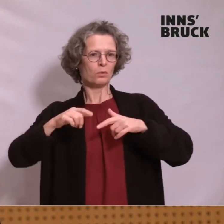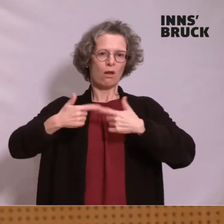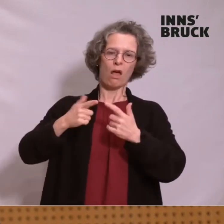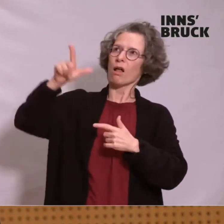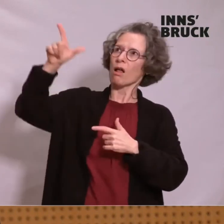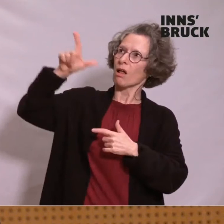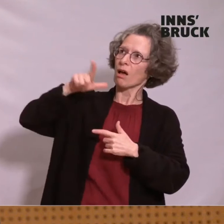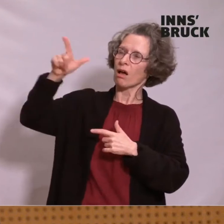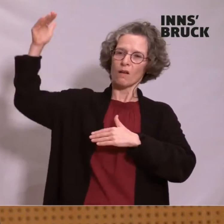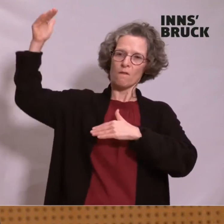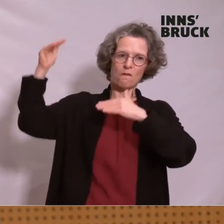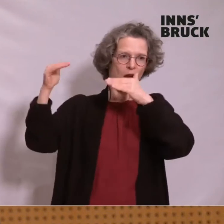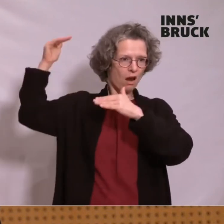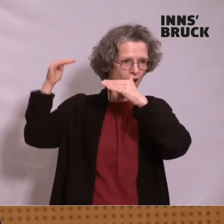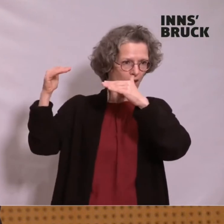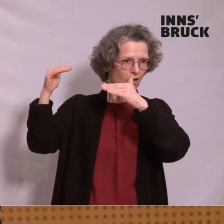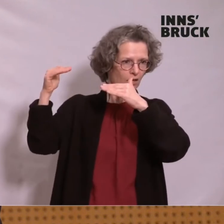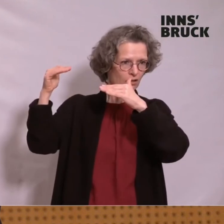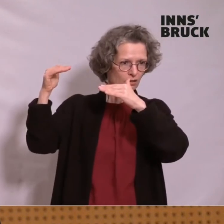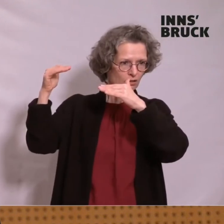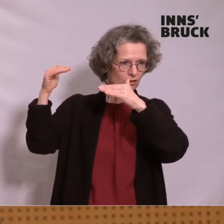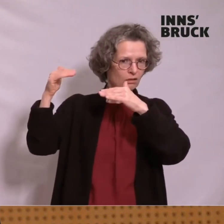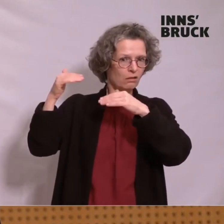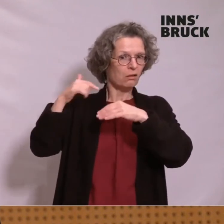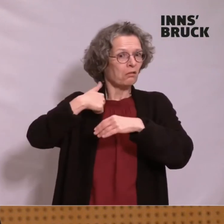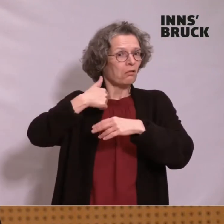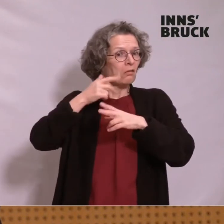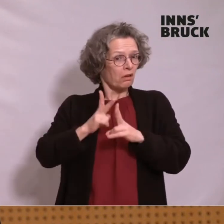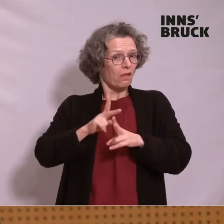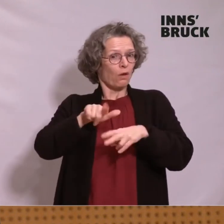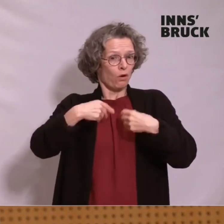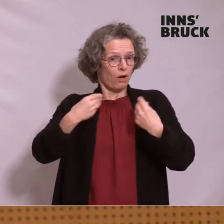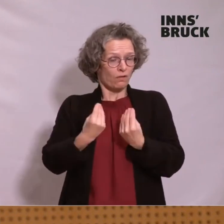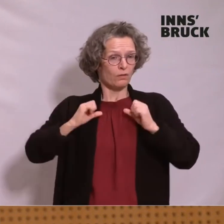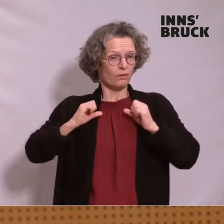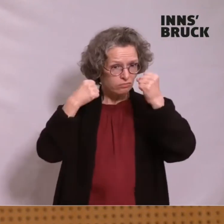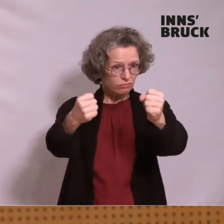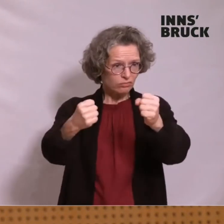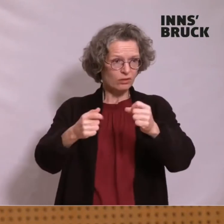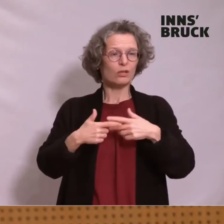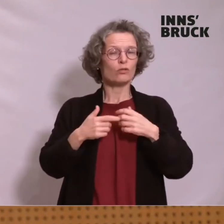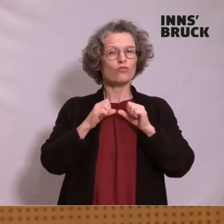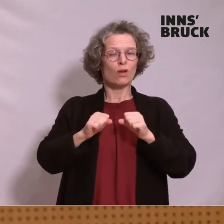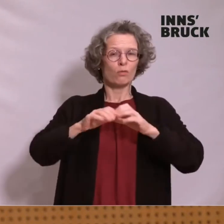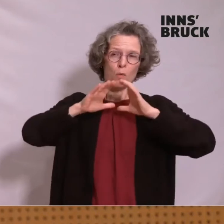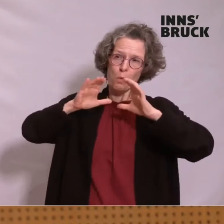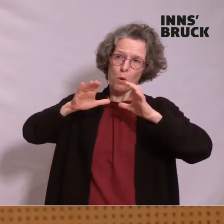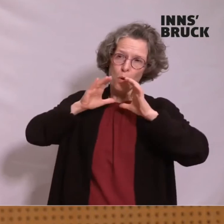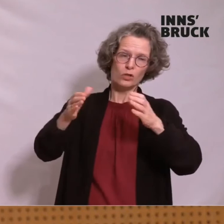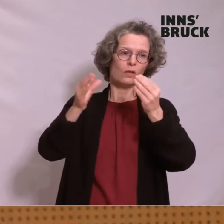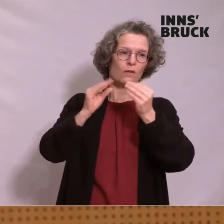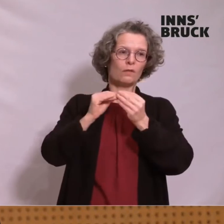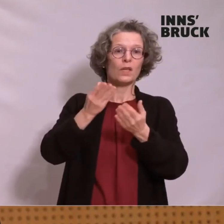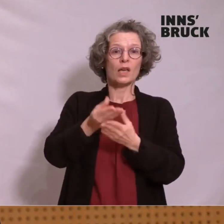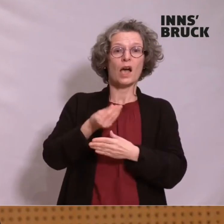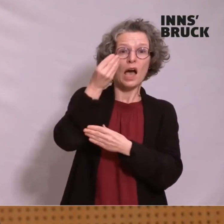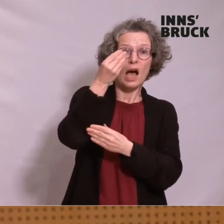hier könnte man natürlich auch was tun. Denn die ständigen Botschaften vom Ausgaben reduzieren,